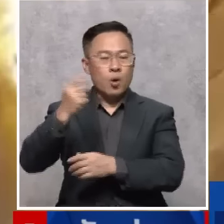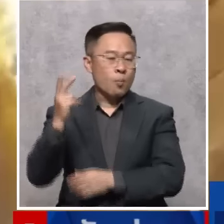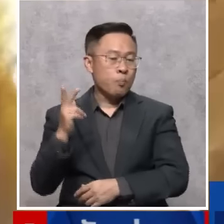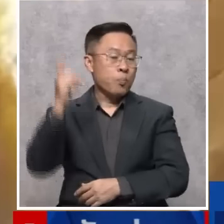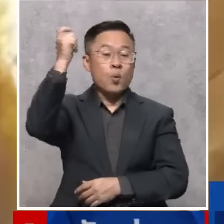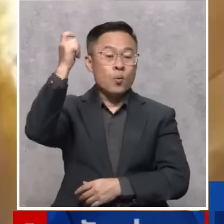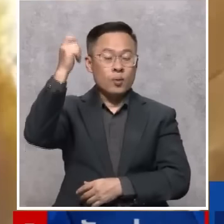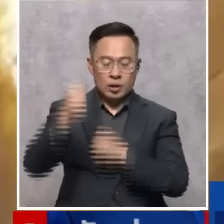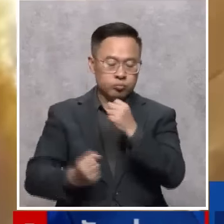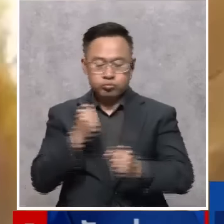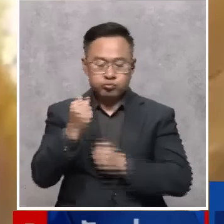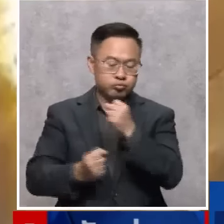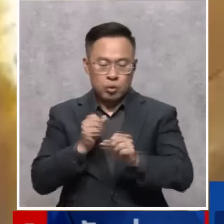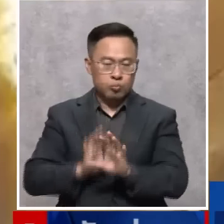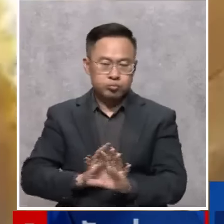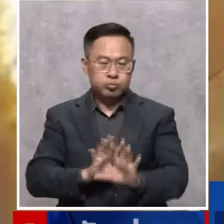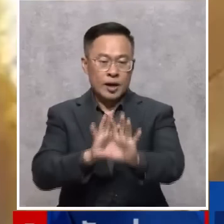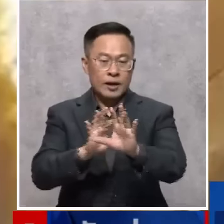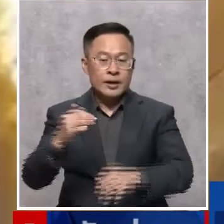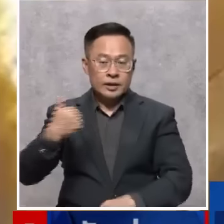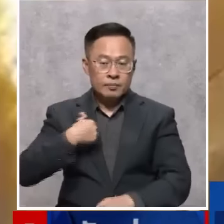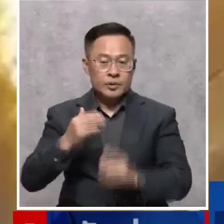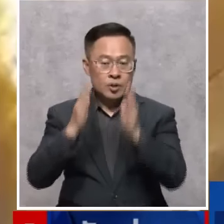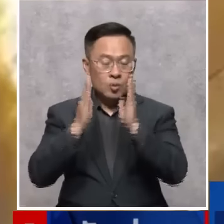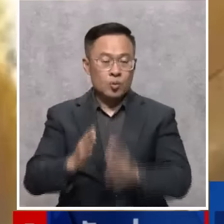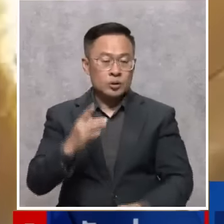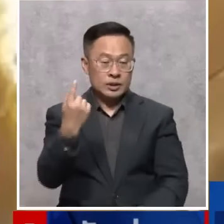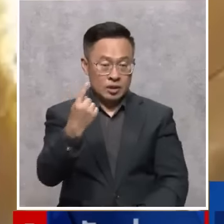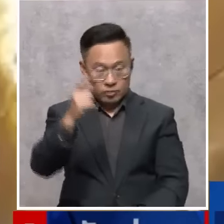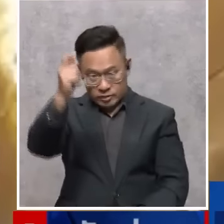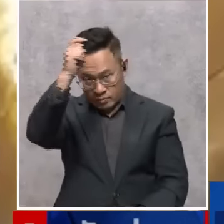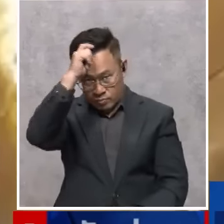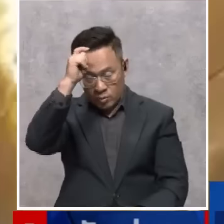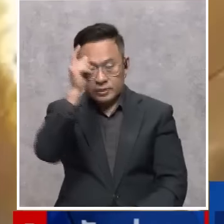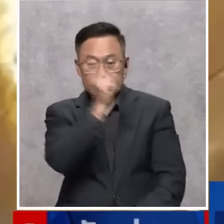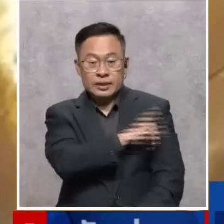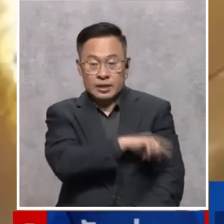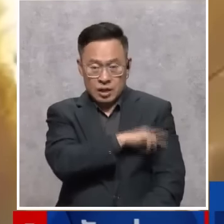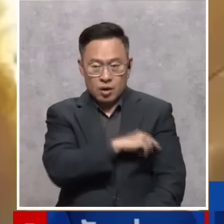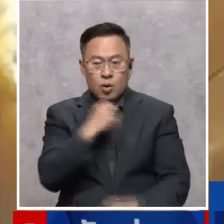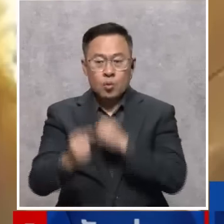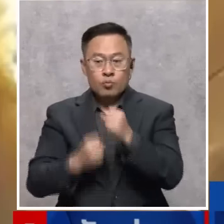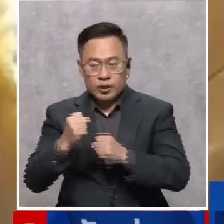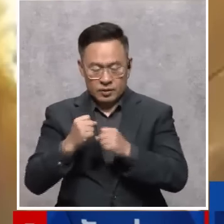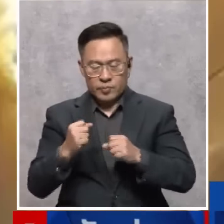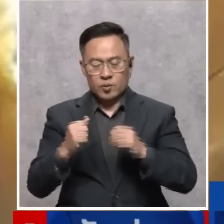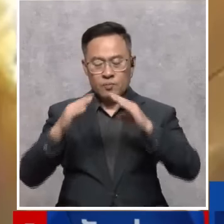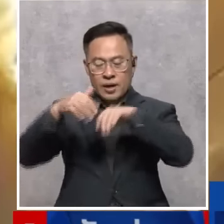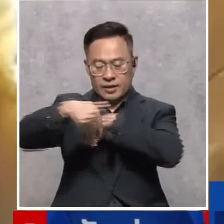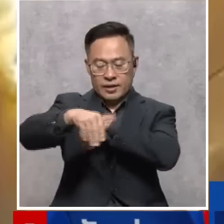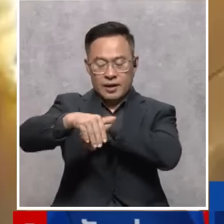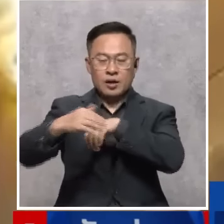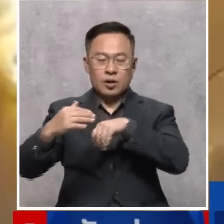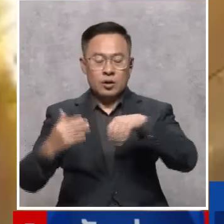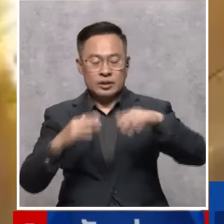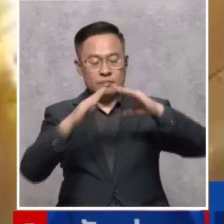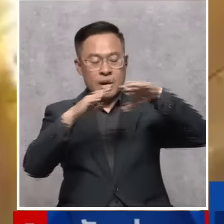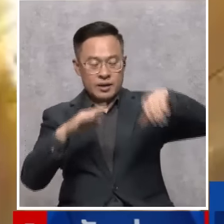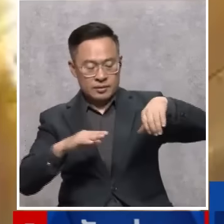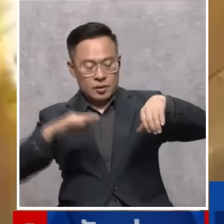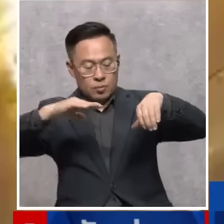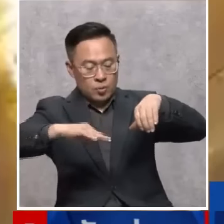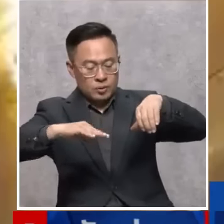นะคะในคลิปค่ะมีนักวิ่งที่เข้าร่วมการแข่งขันสวมหมวกแก๊บวิ่งเข้ามาภายในบริเวณบ้านของชาวบ้านซึ่งก็มีรถกระบะ